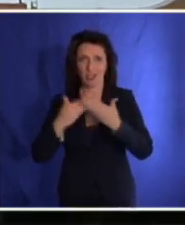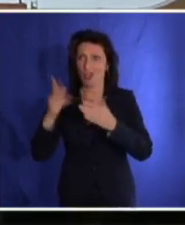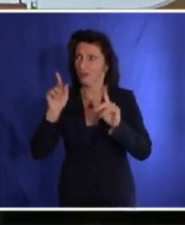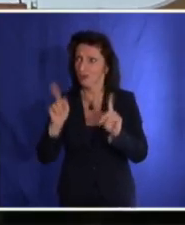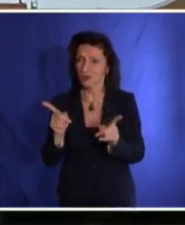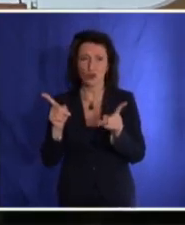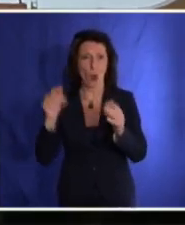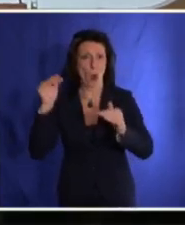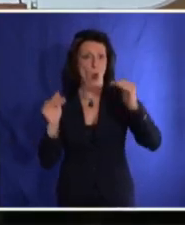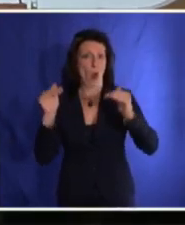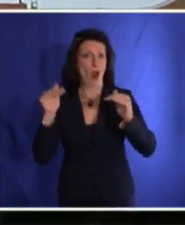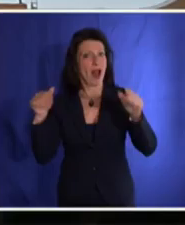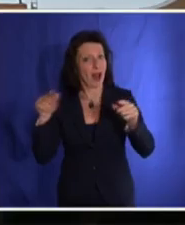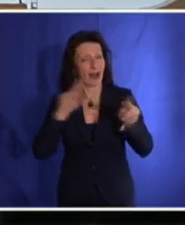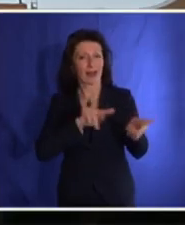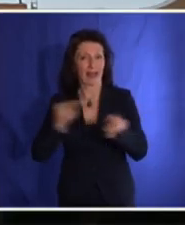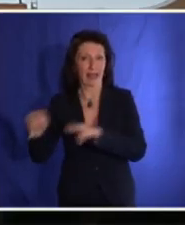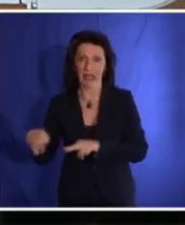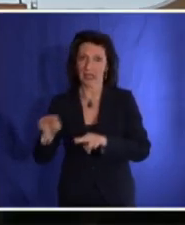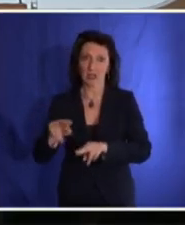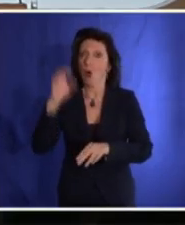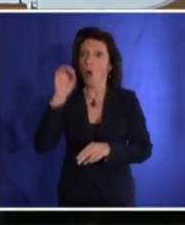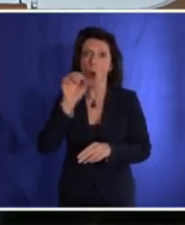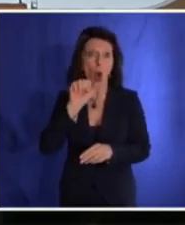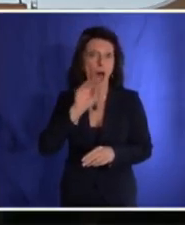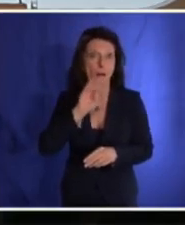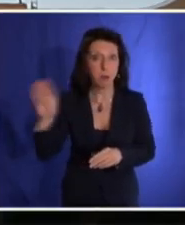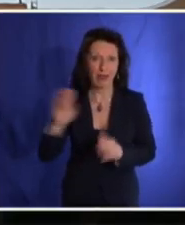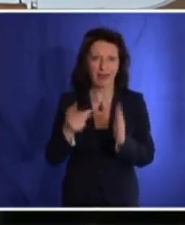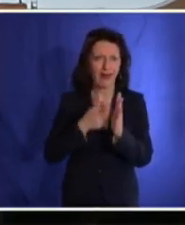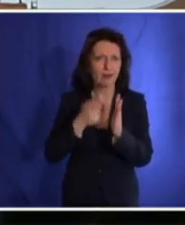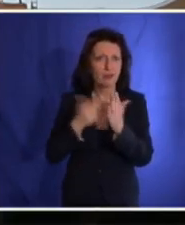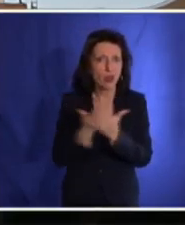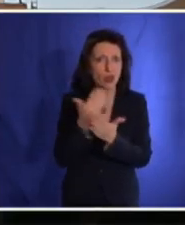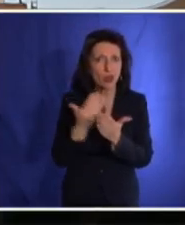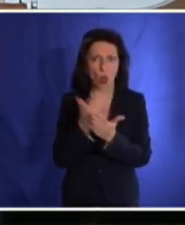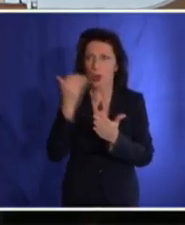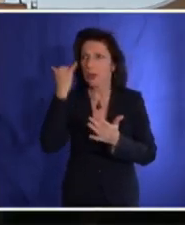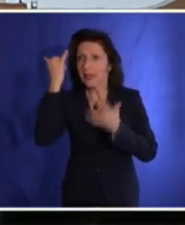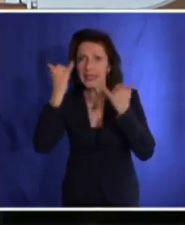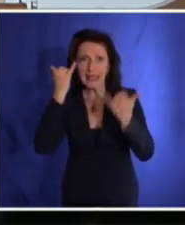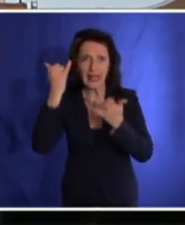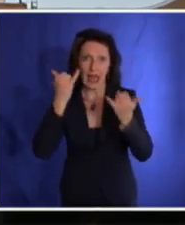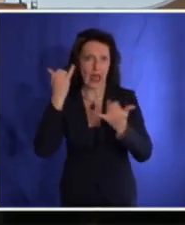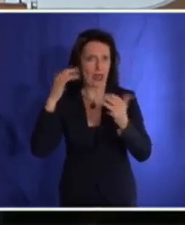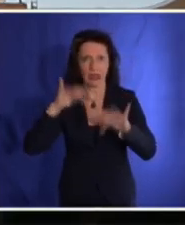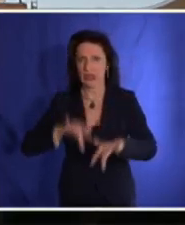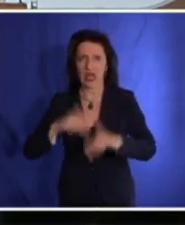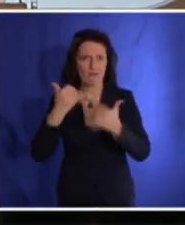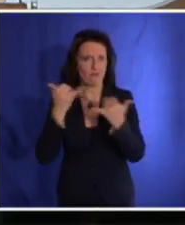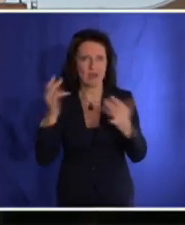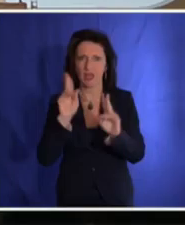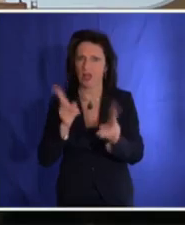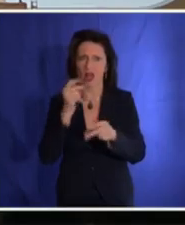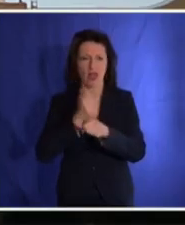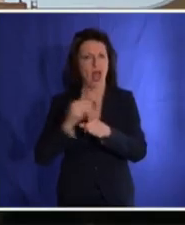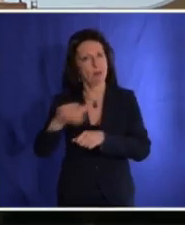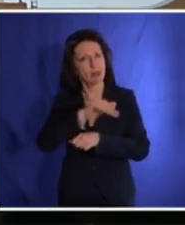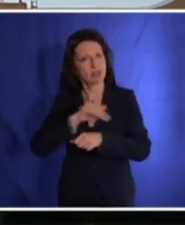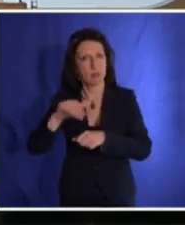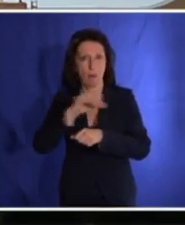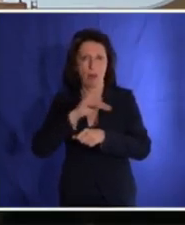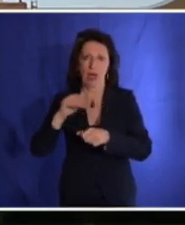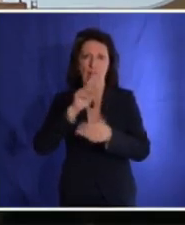den neuen Herausforderungen auseinandersetzt und Ideen entwickelt, wie man die Digitalisierung für die Arbeitswelt in